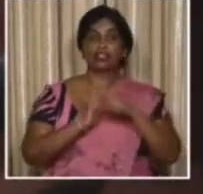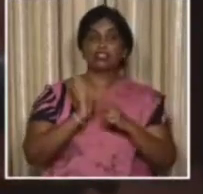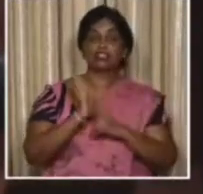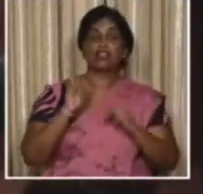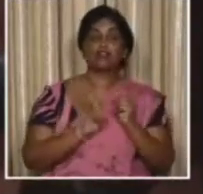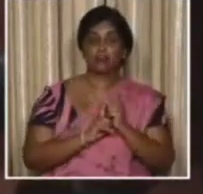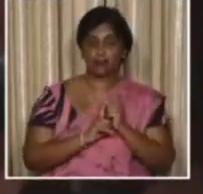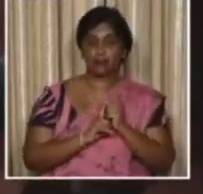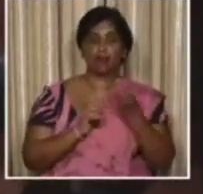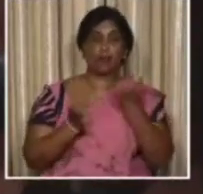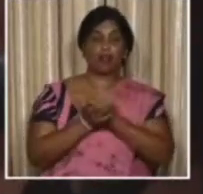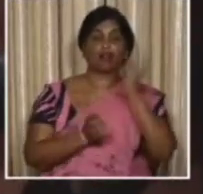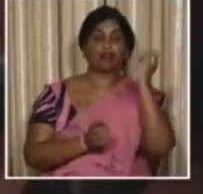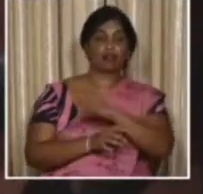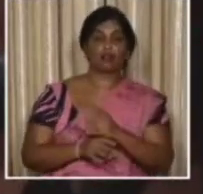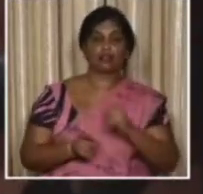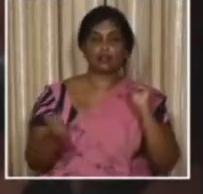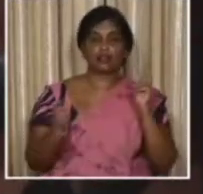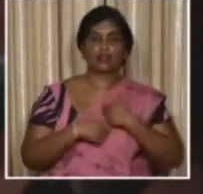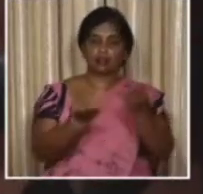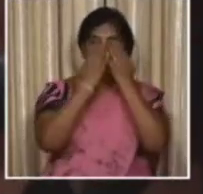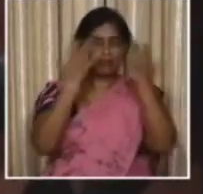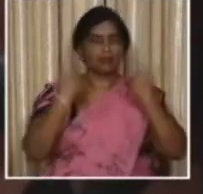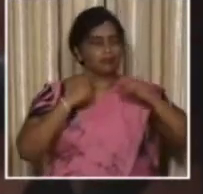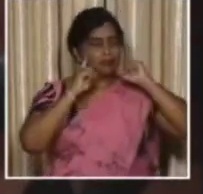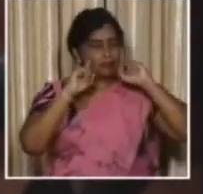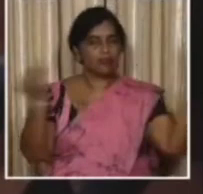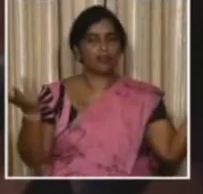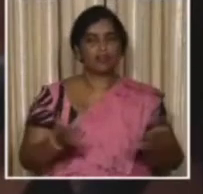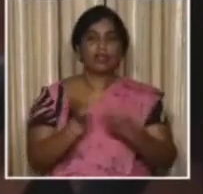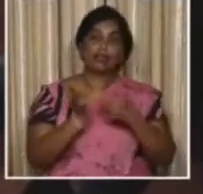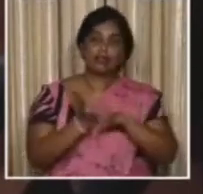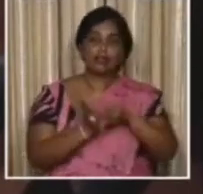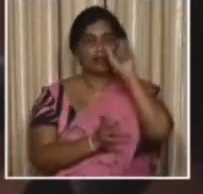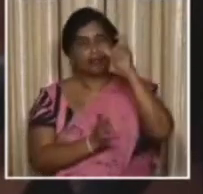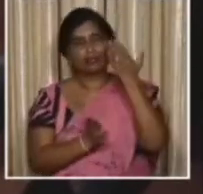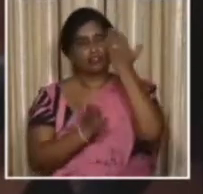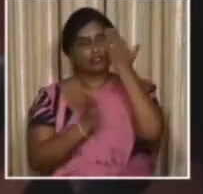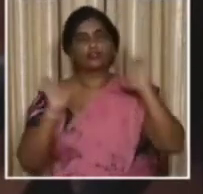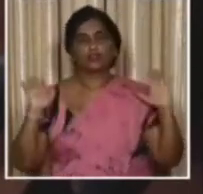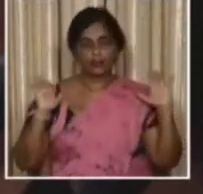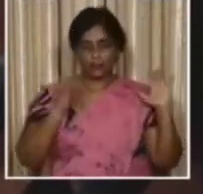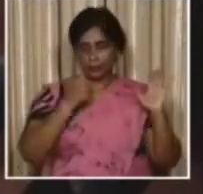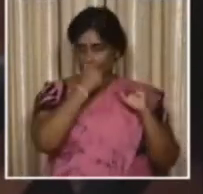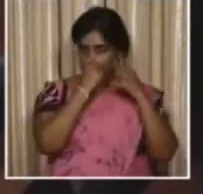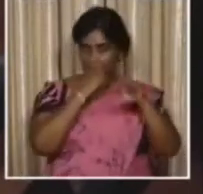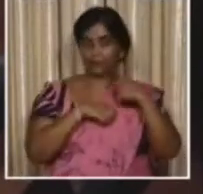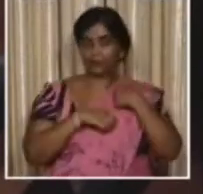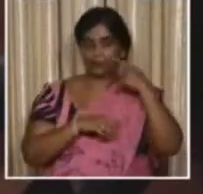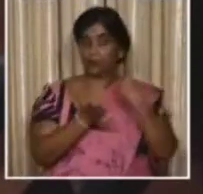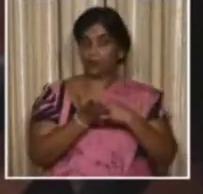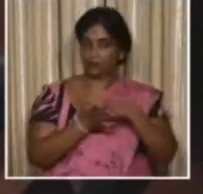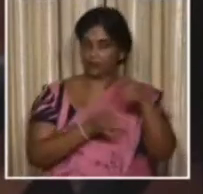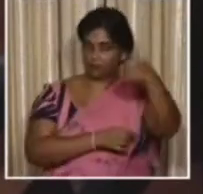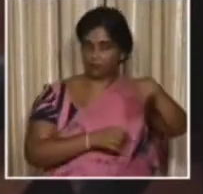පෙරමුණ ගිනුමට ආවල සම්මිගේ සල්ලි. සම්මි අපි දැකලත් නැහැ, දන්නෙත් නැහැ. රූපවාහිනියෙන් විතරයි මිනිහා මන් දැකලා තියෙන්නේ. ඒක විතරක් මතක තියාගන්න